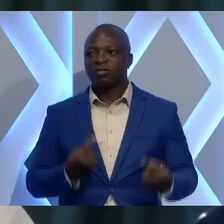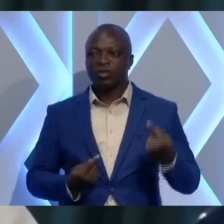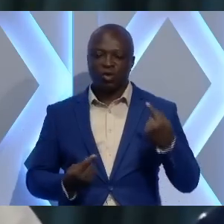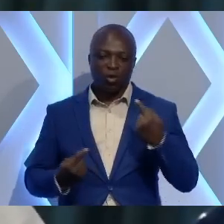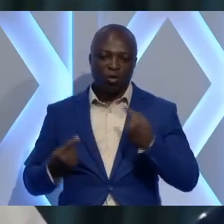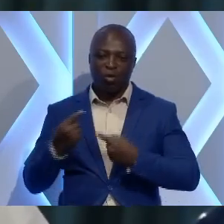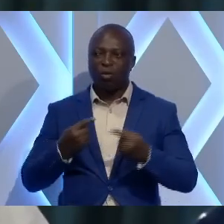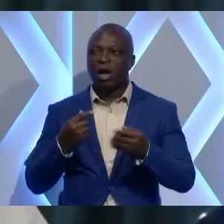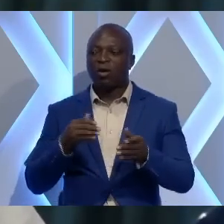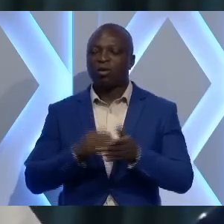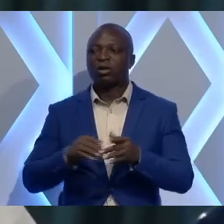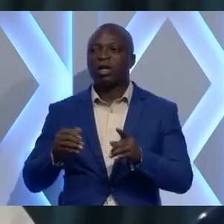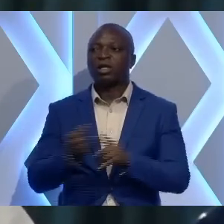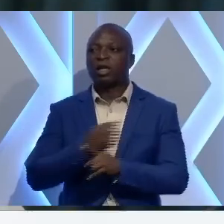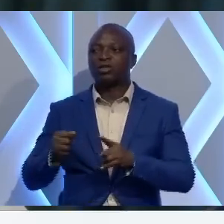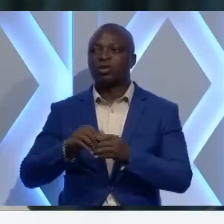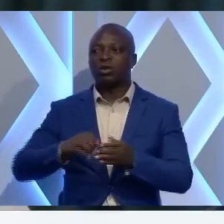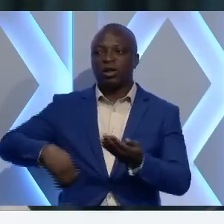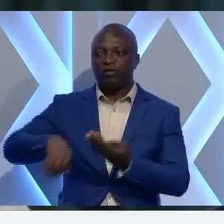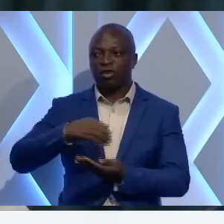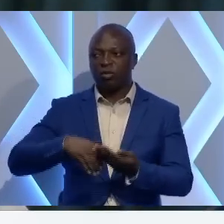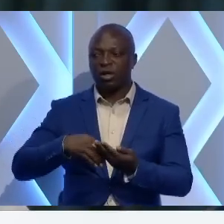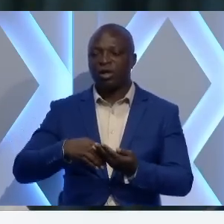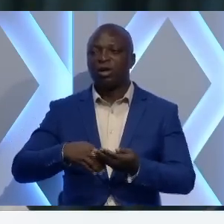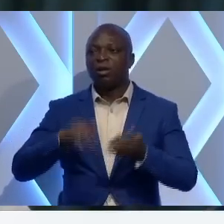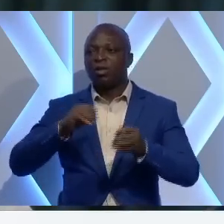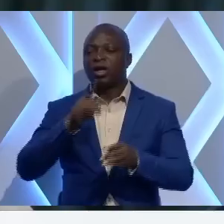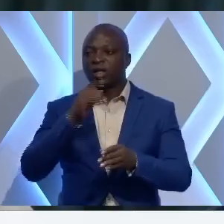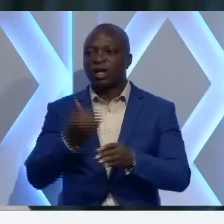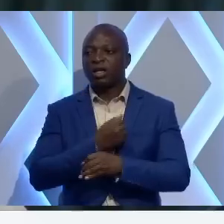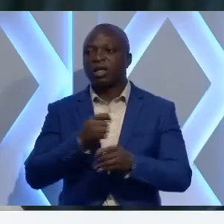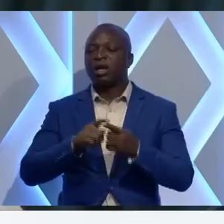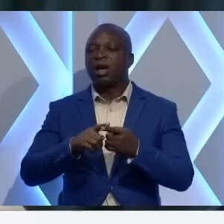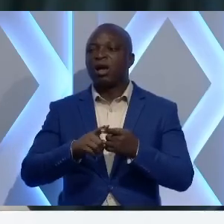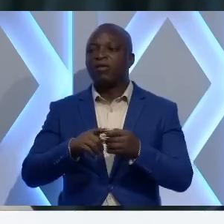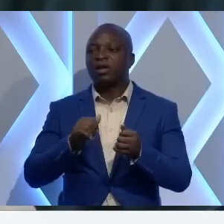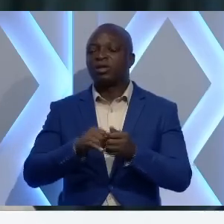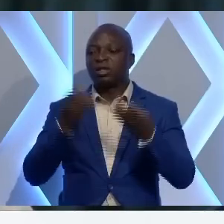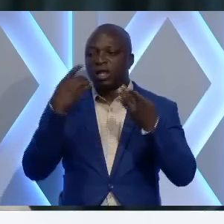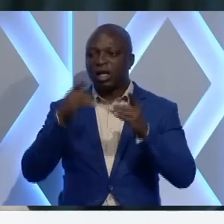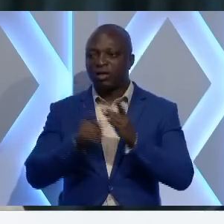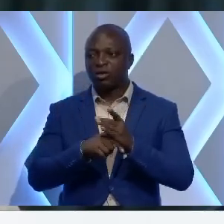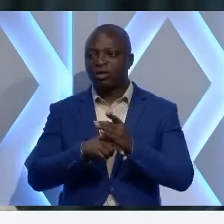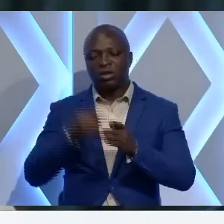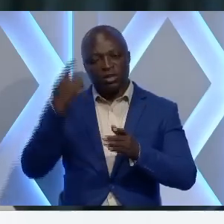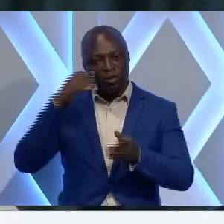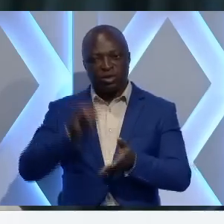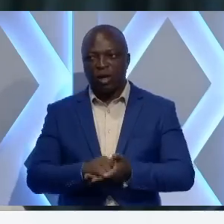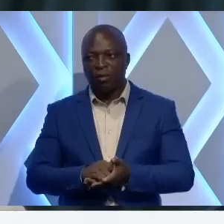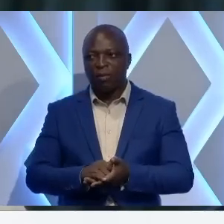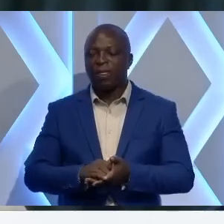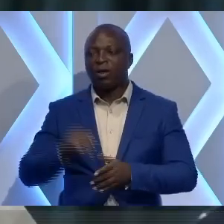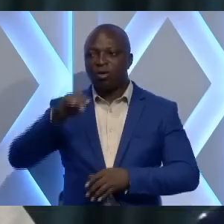la dégradation de l'environnement ne peut se gagner à coup de déclarations. C'est pourquoi